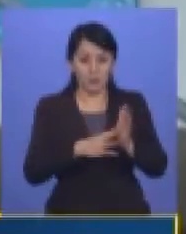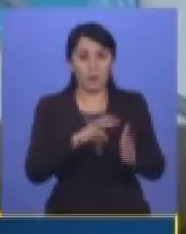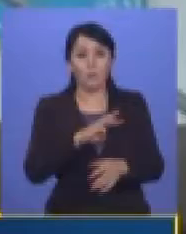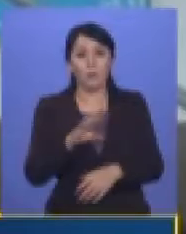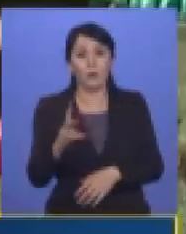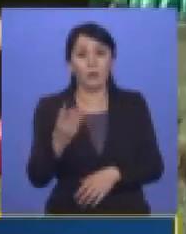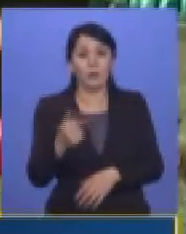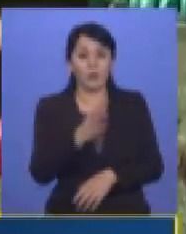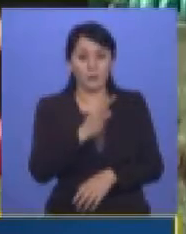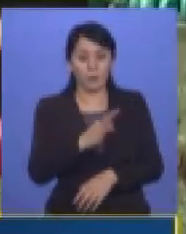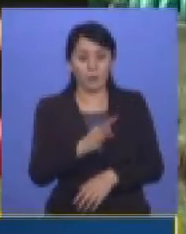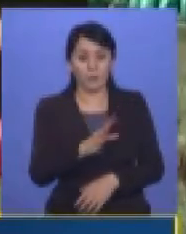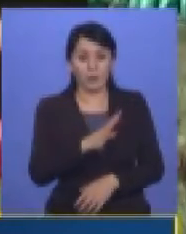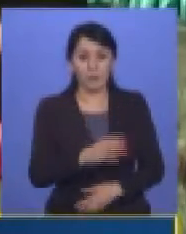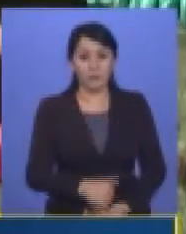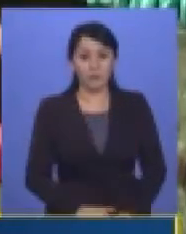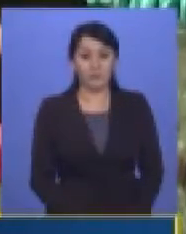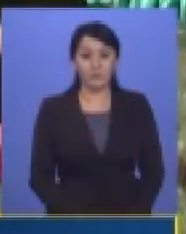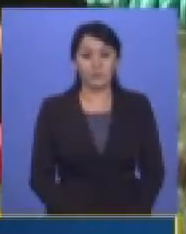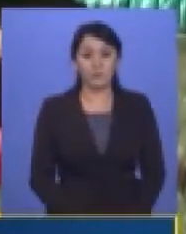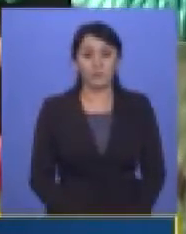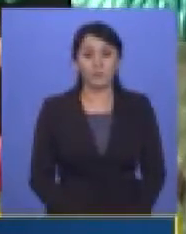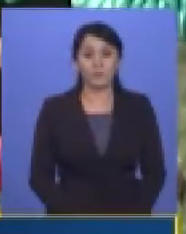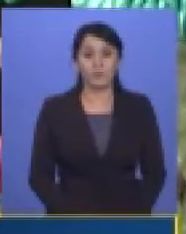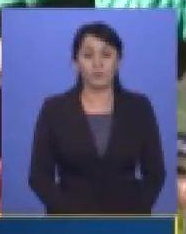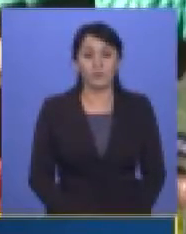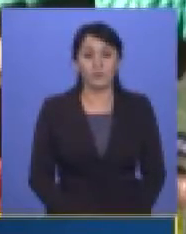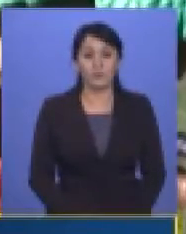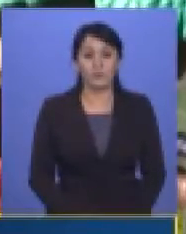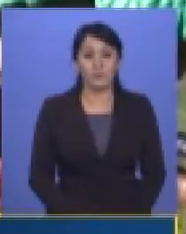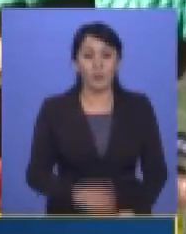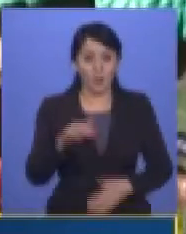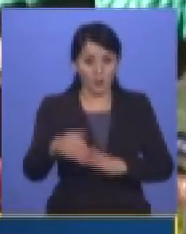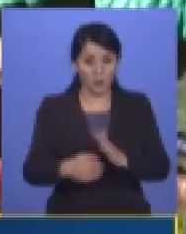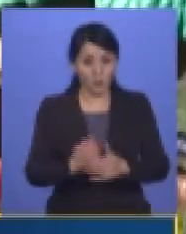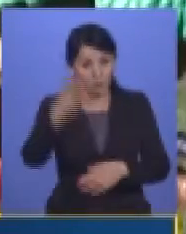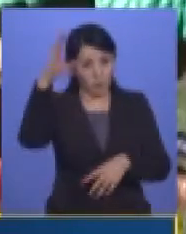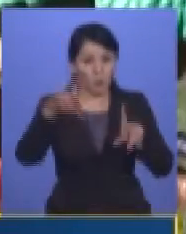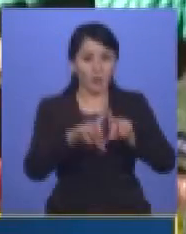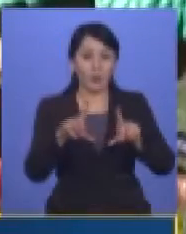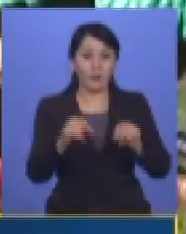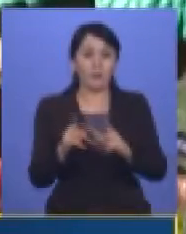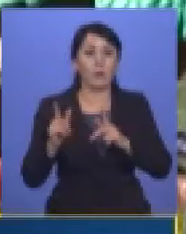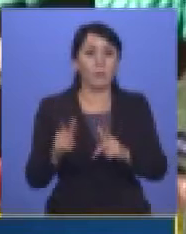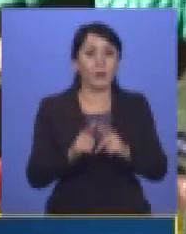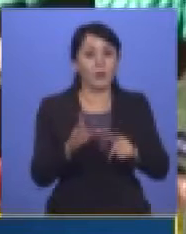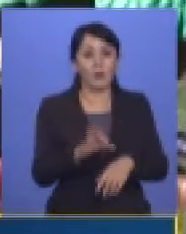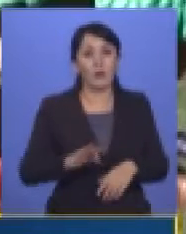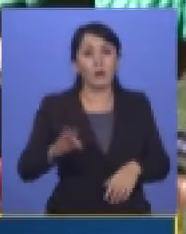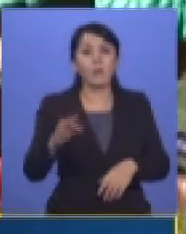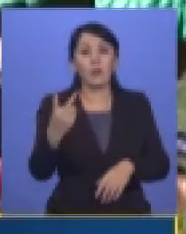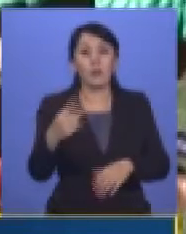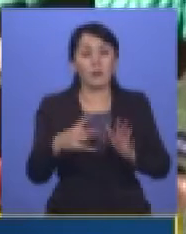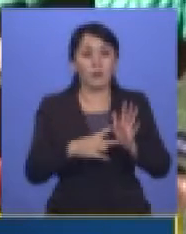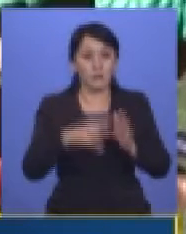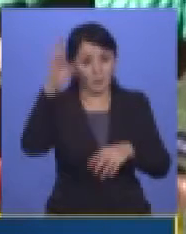қаражат бөлінген. В текущем году ведется подготовка к началу учебного года. Жаңа оқу жылына дайындық қызған. Бүгінде облыстағы 27